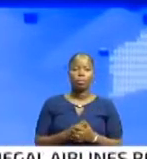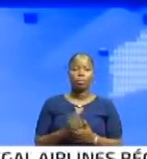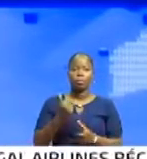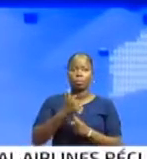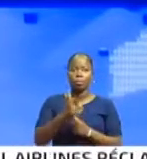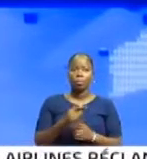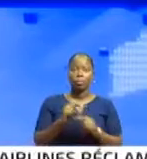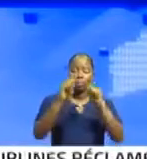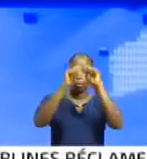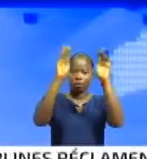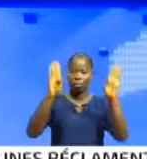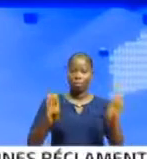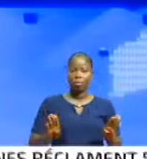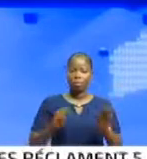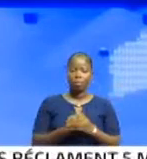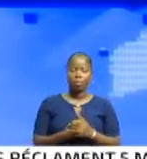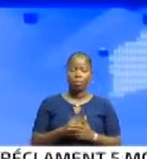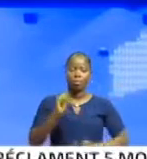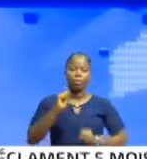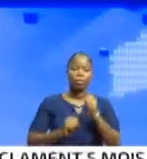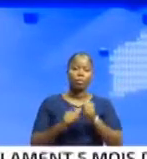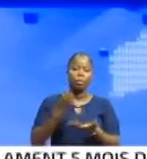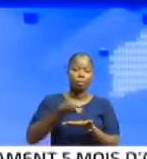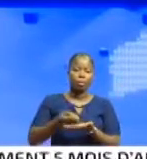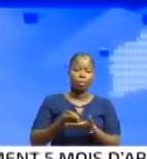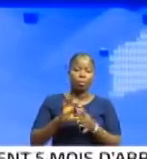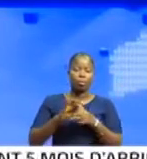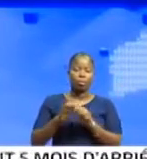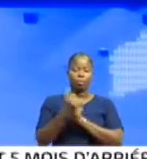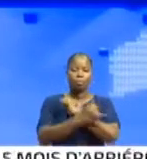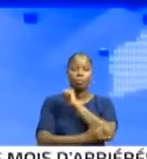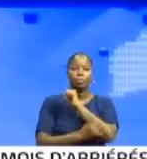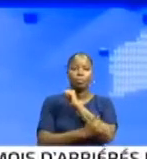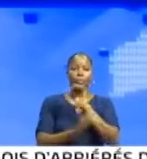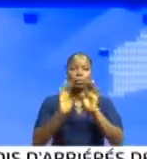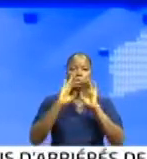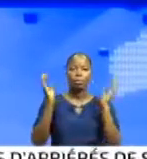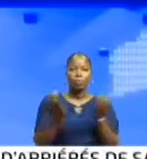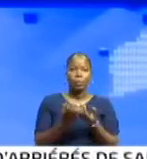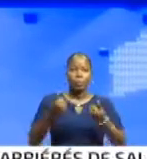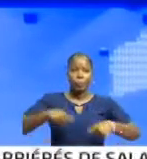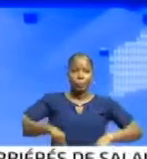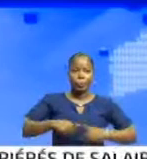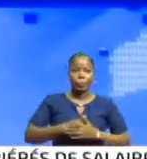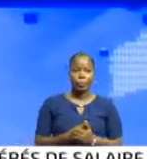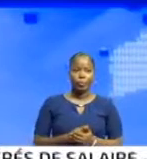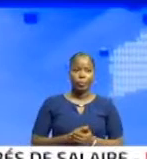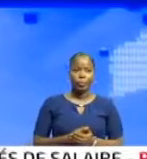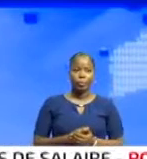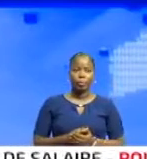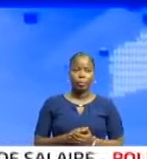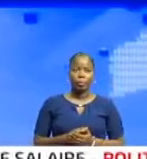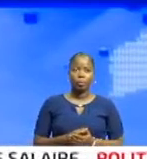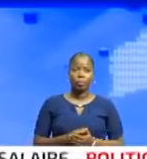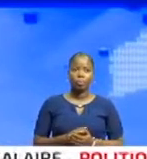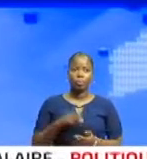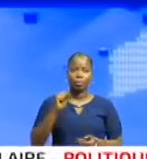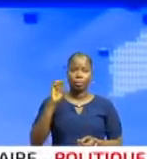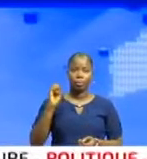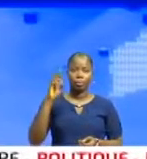reluisant de la situation économique du pays sans lui le cadre macroéconomique reste stable la croissance robuste